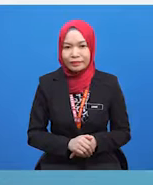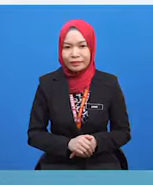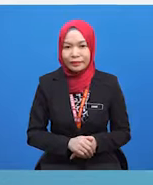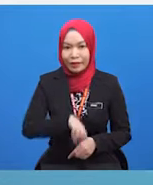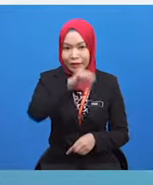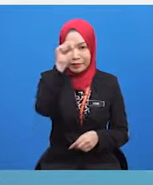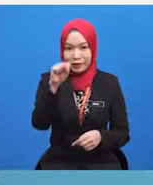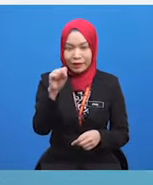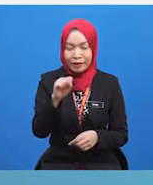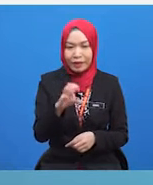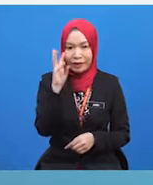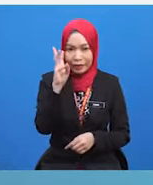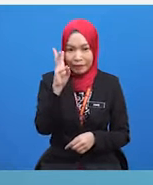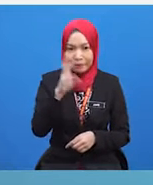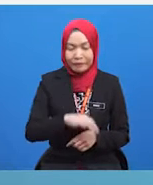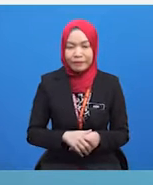Soalan keenam,